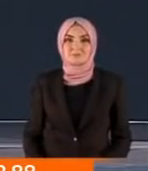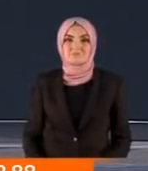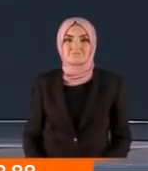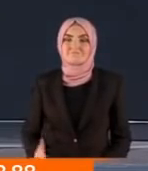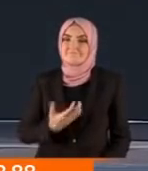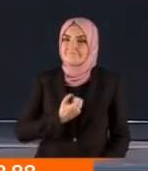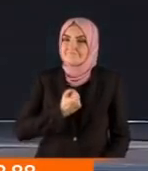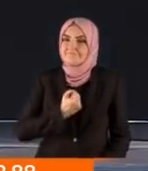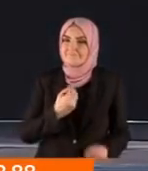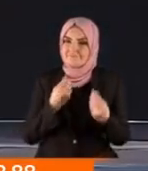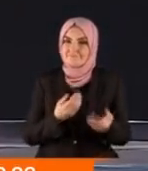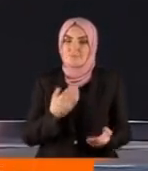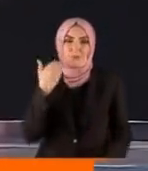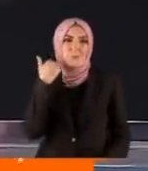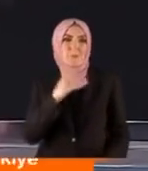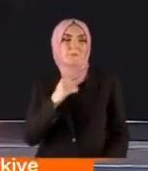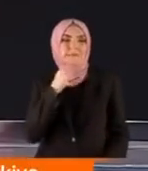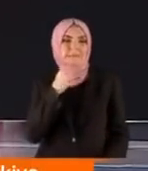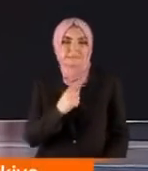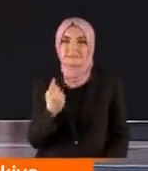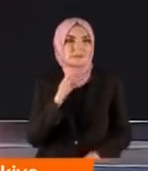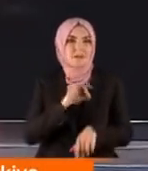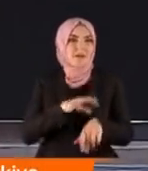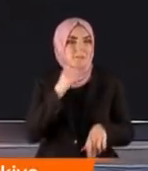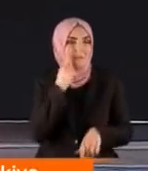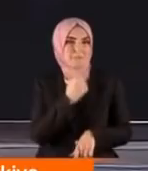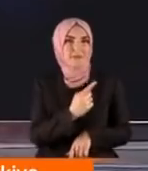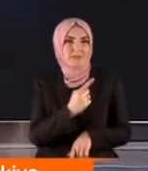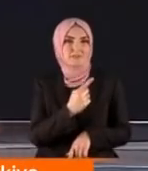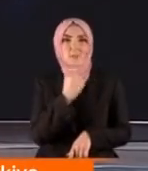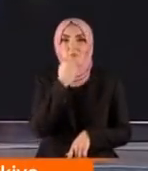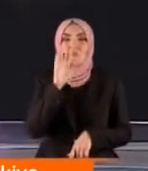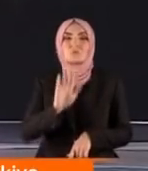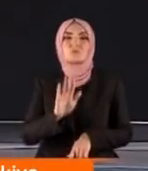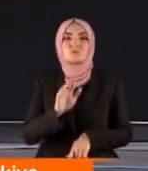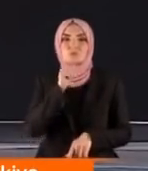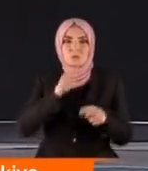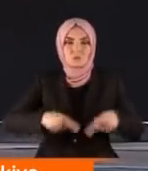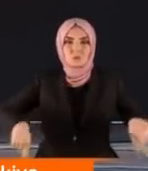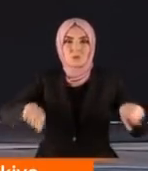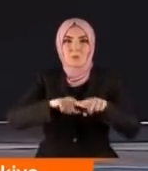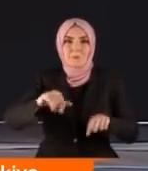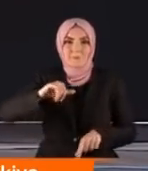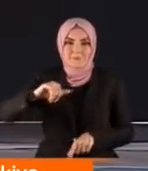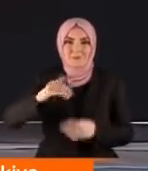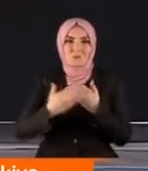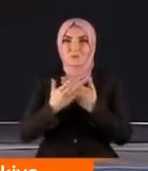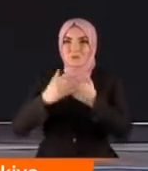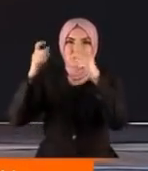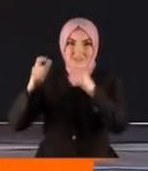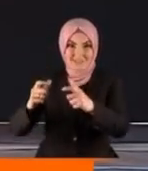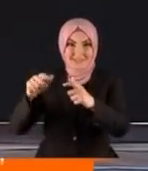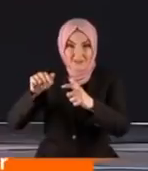Yürek sızlatan, pes dedirten bir ana gideceğiz. Burdur Gölü kenarında bulunan düğün alanının etrafında yangın çıktı. Yangının